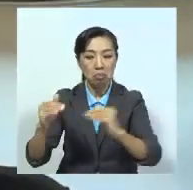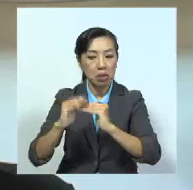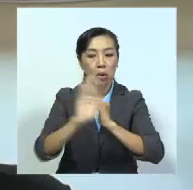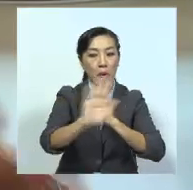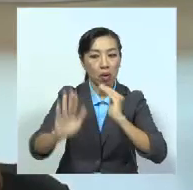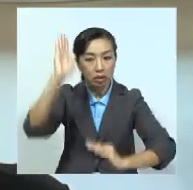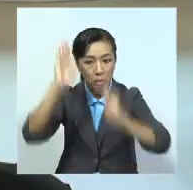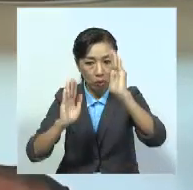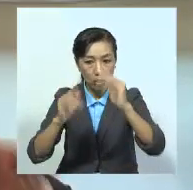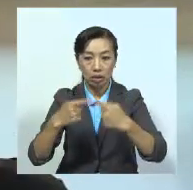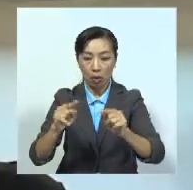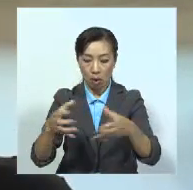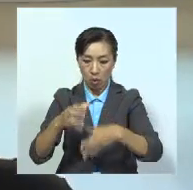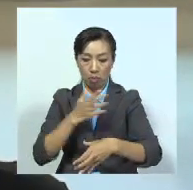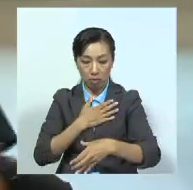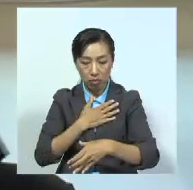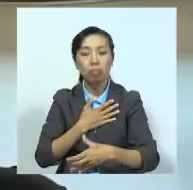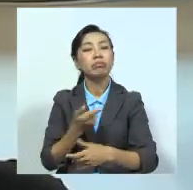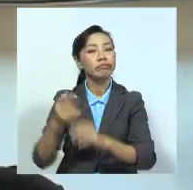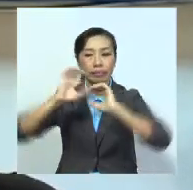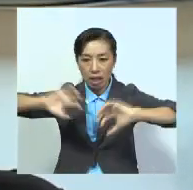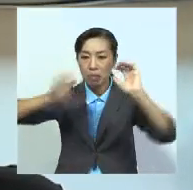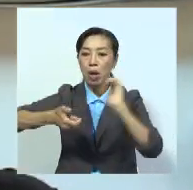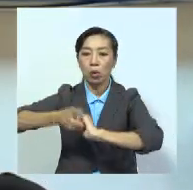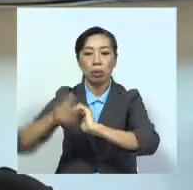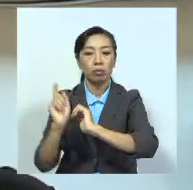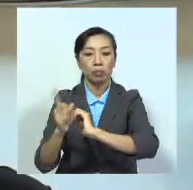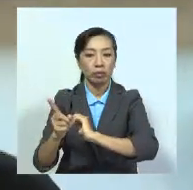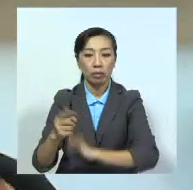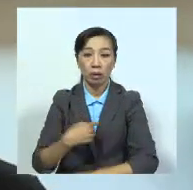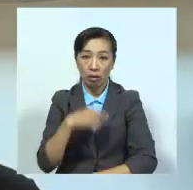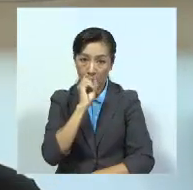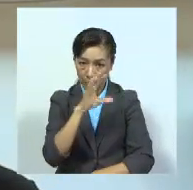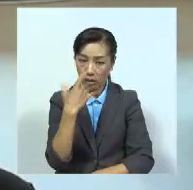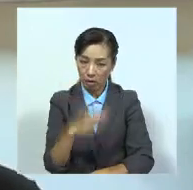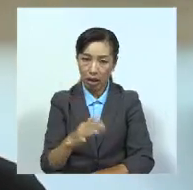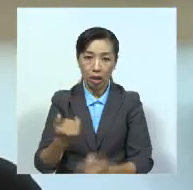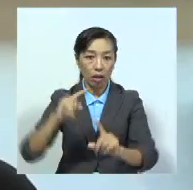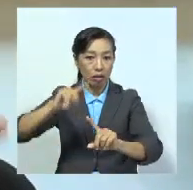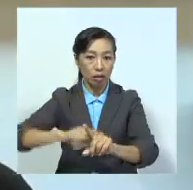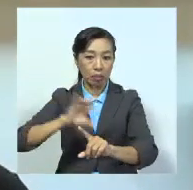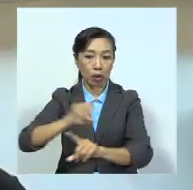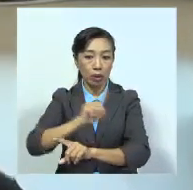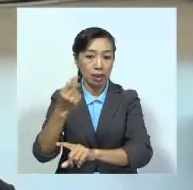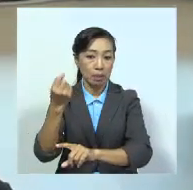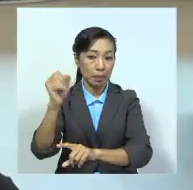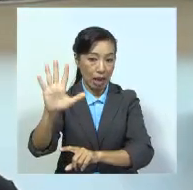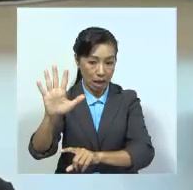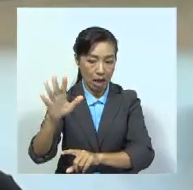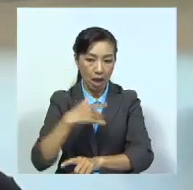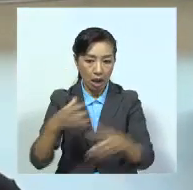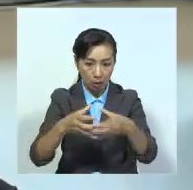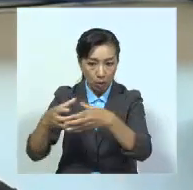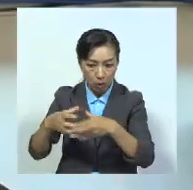ต่ในส่วนของพรรคประชาธิปไตยใหม่เนี่ยท่านก็บอกว่ายังอยู่กับรัฐบาลเหมือนเดิมแล้วก็ย้ำนะครับว่าในวันที่15สิงหาคมเนี่ยท